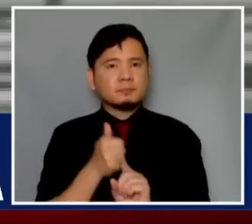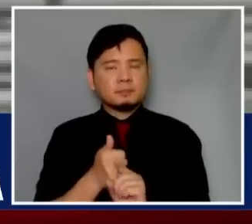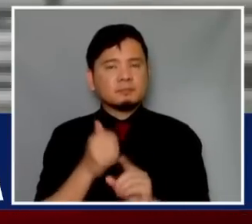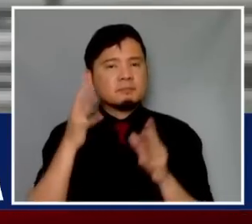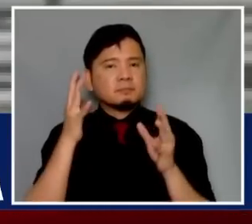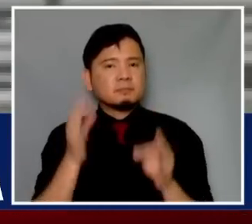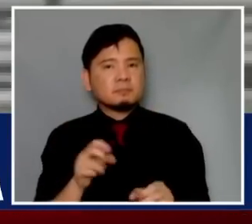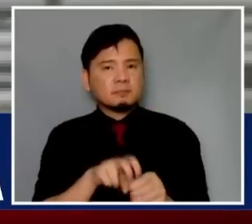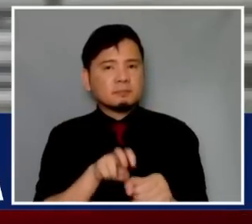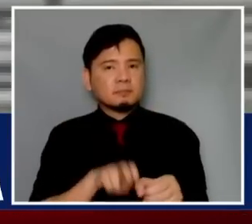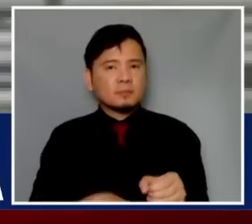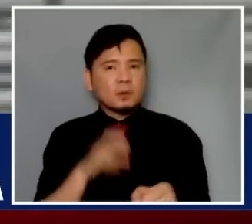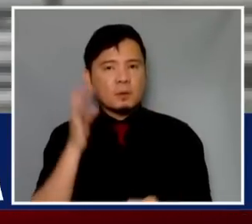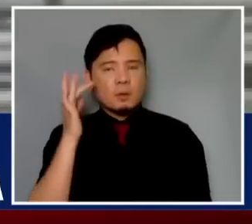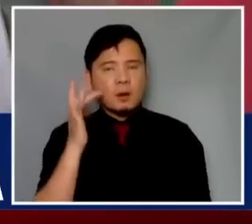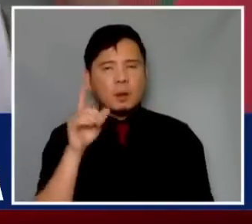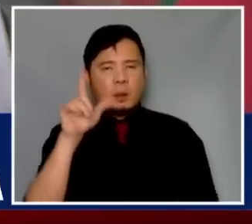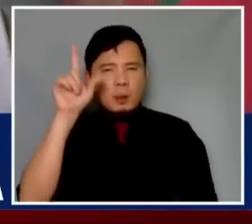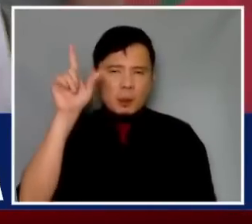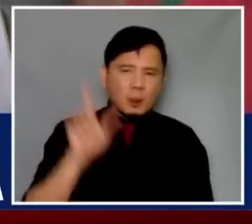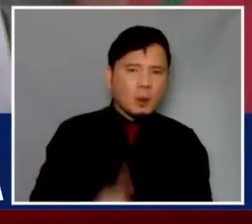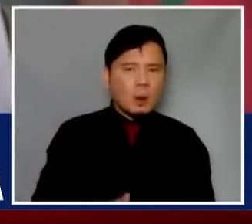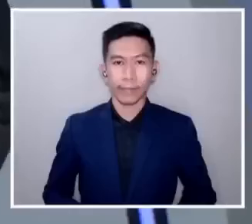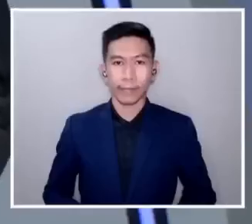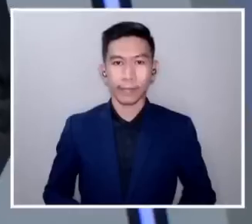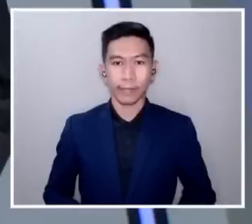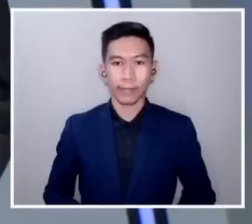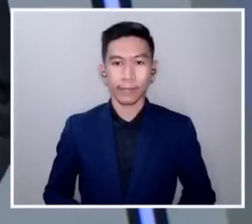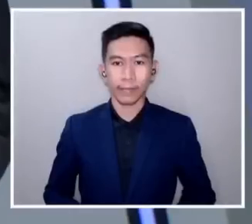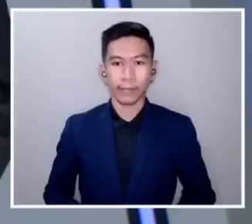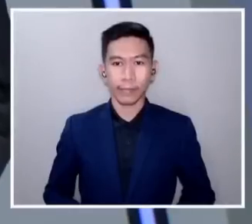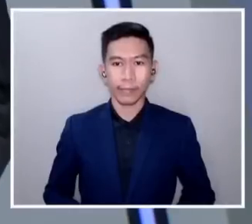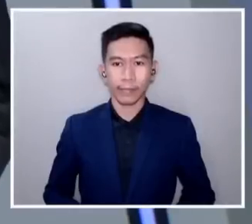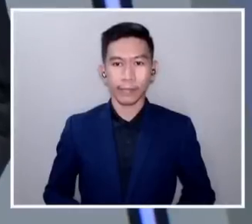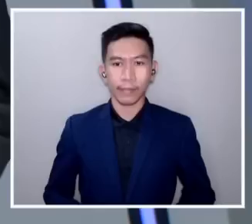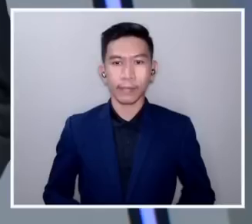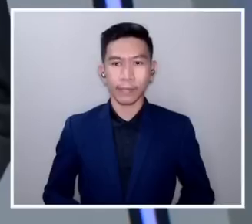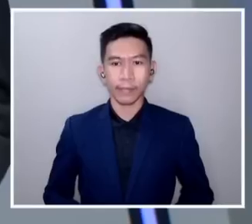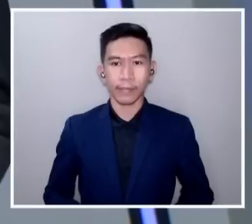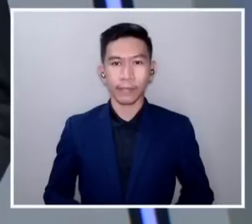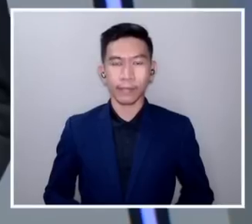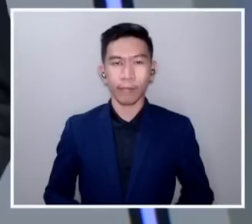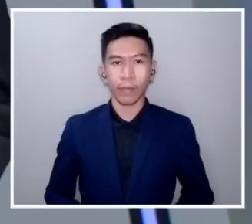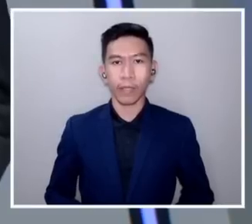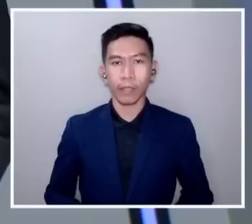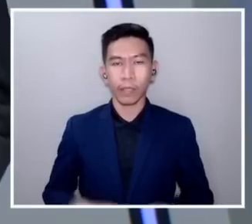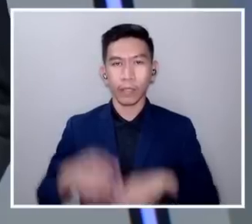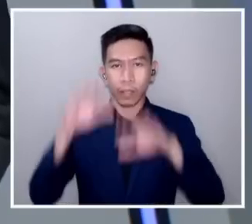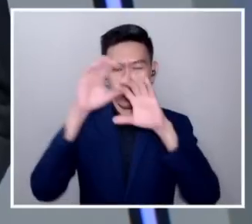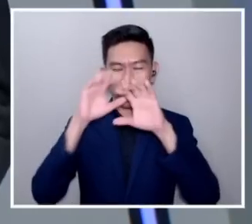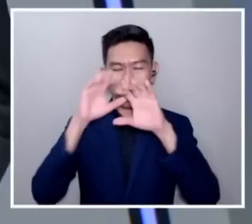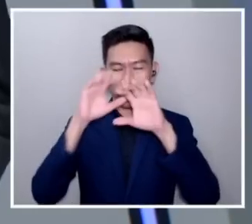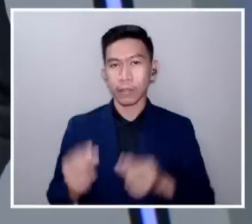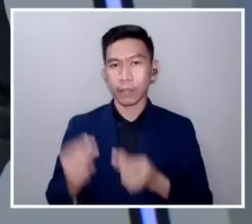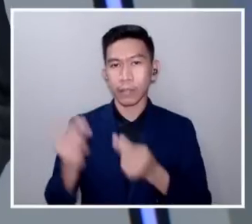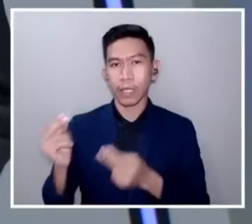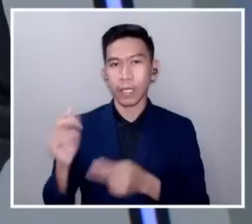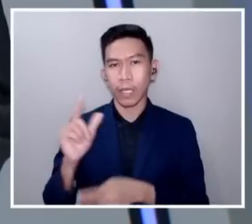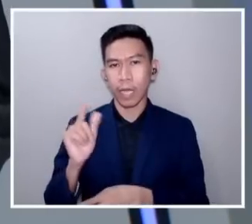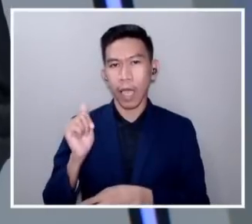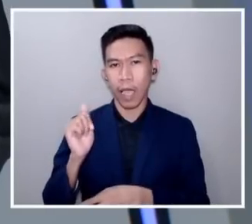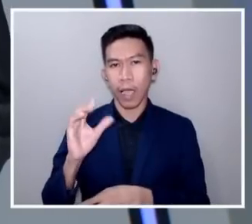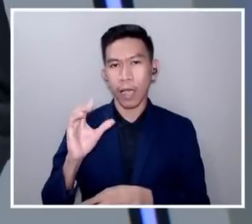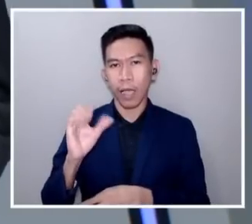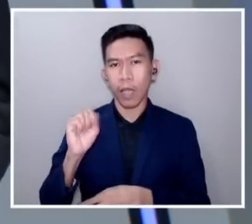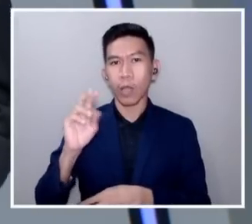niyang pwesto sa mga survey. Nangako si Presidential Candidate Senador Ping Lacson na madadagdagan